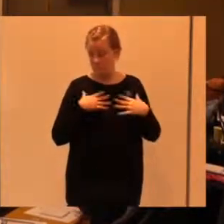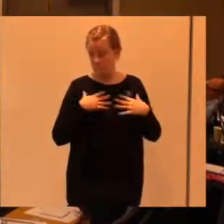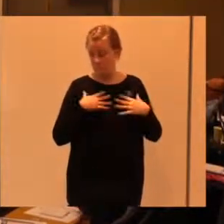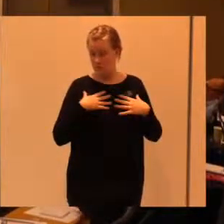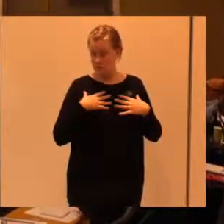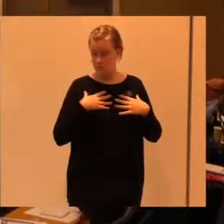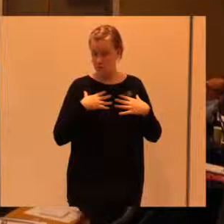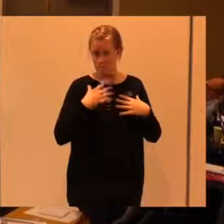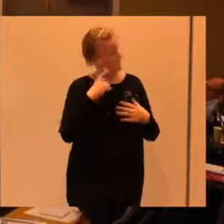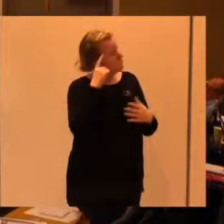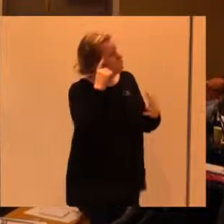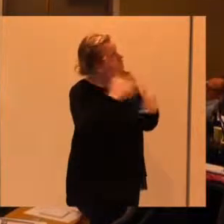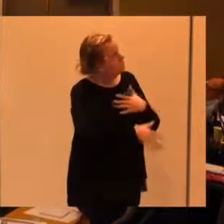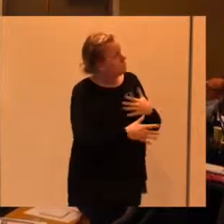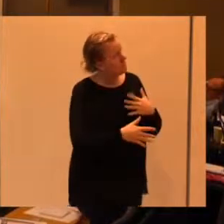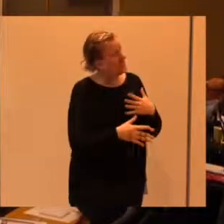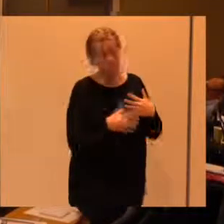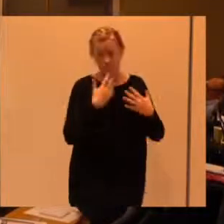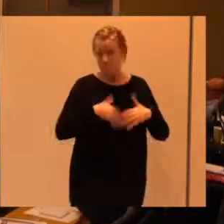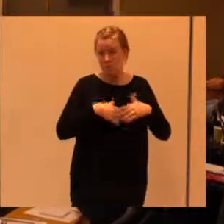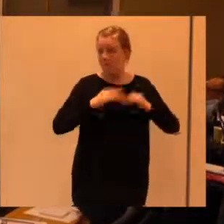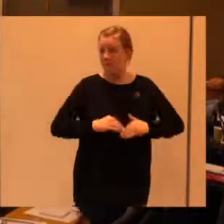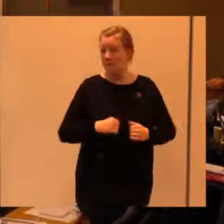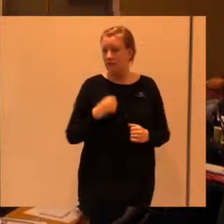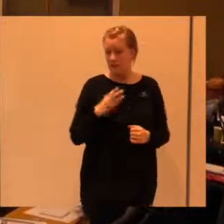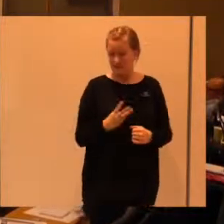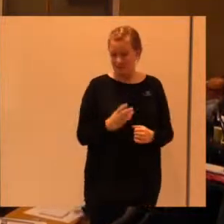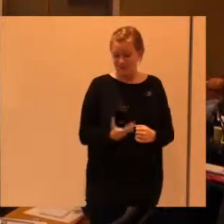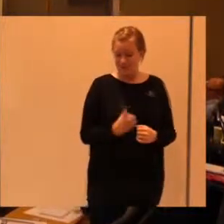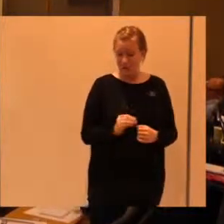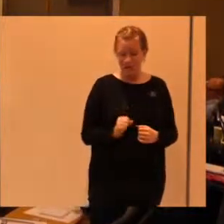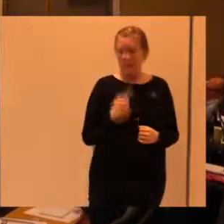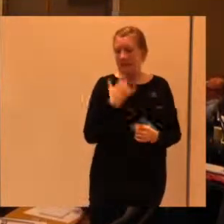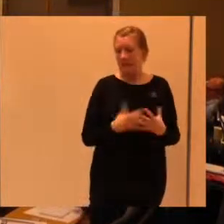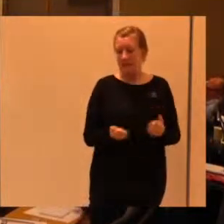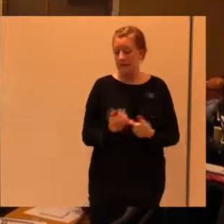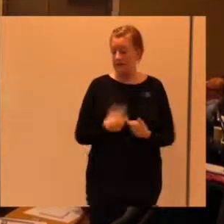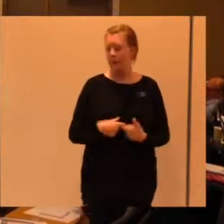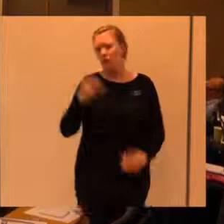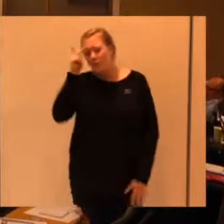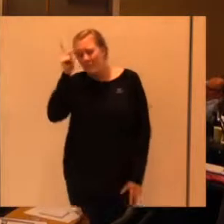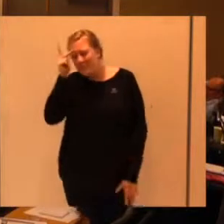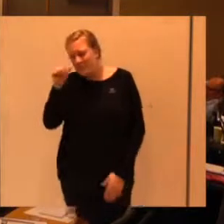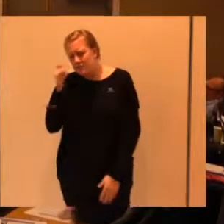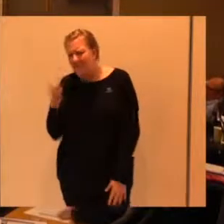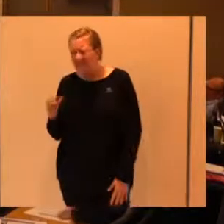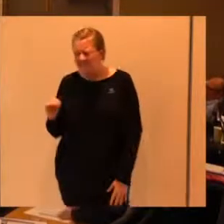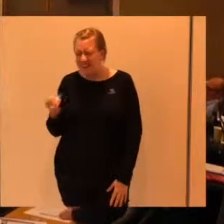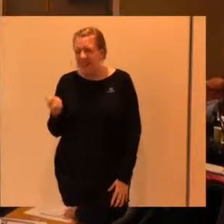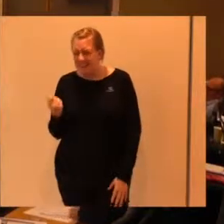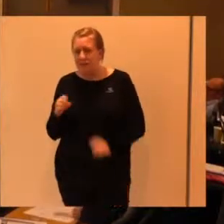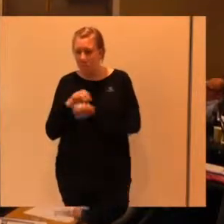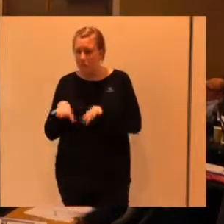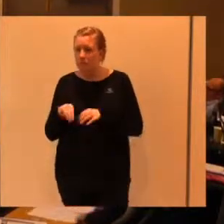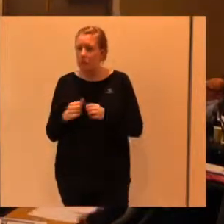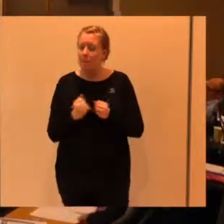VSAG ingenting om det. Det finns ingenting om det egentligen. Men det finns lite grann om kognitiva svårigheter. Det finns lite. Och det pågår